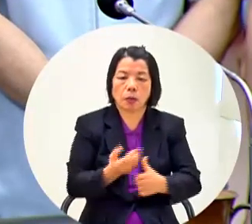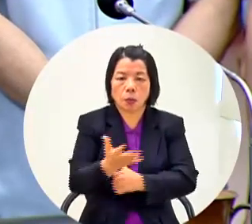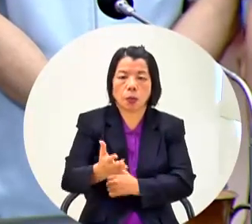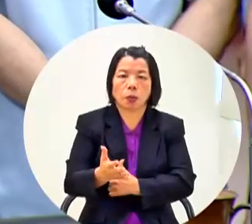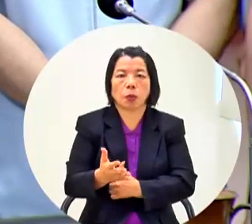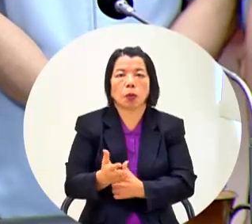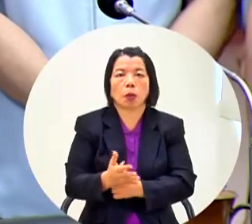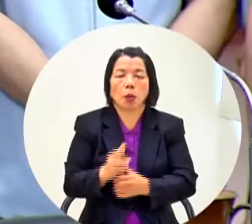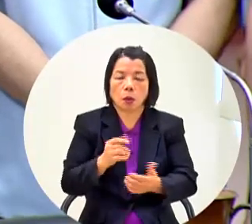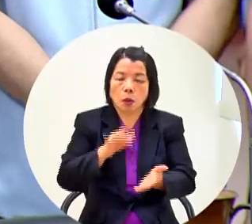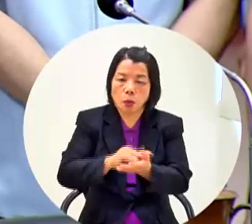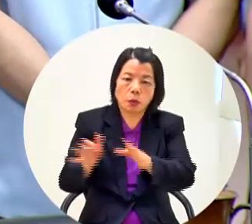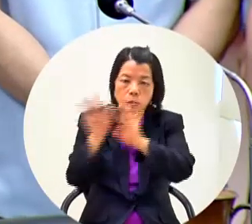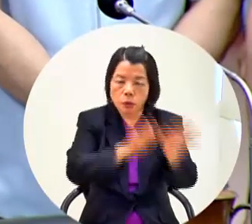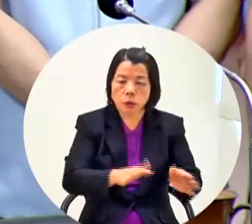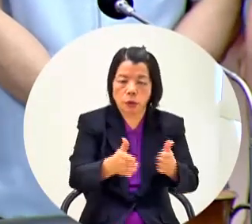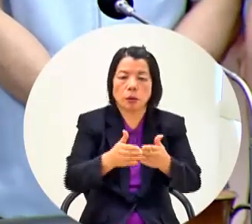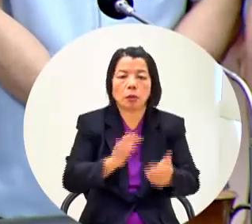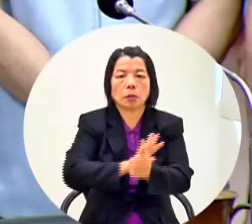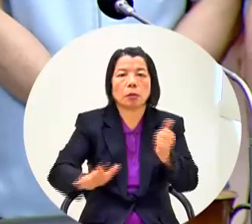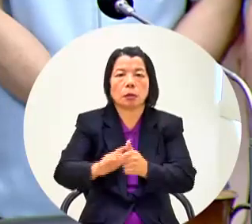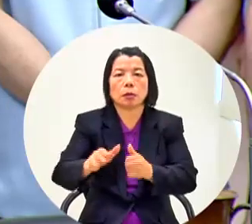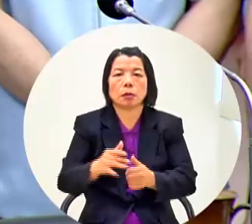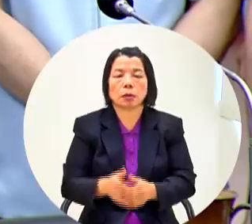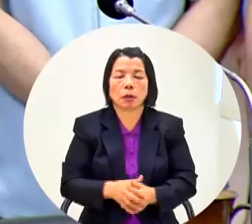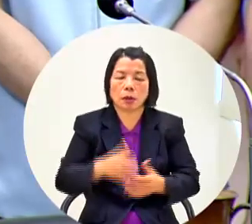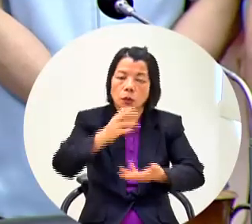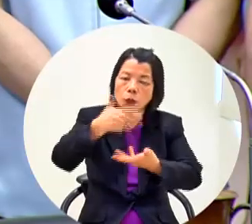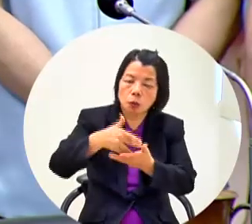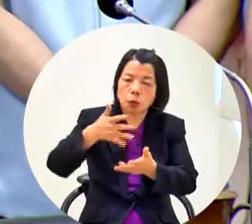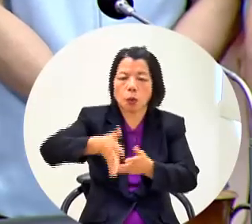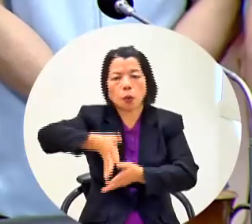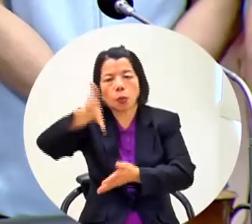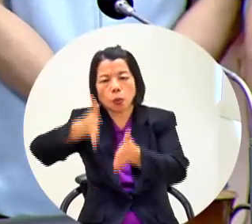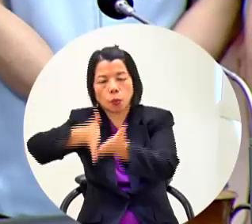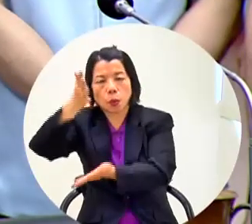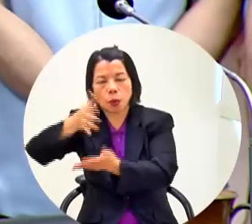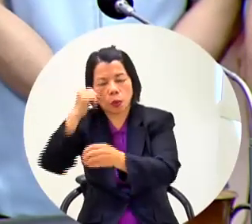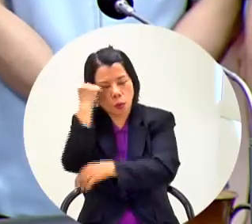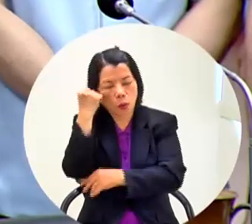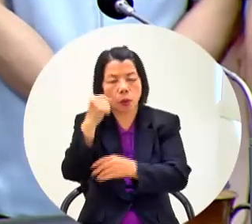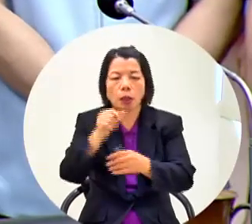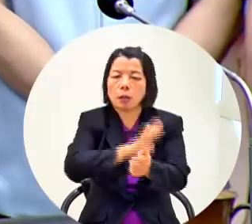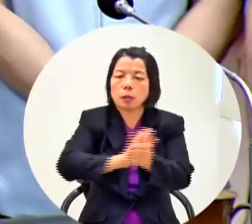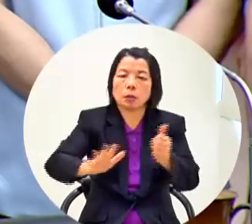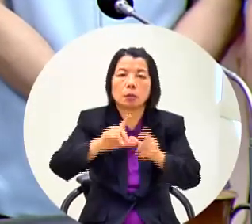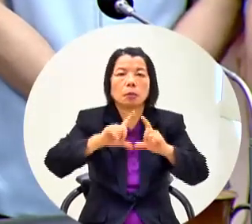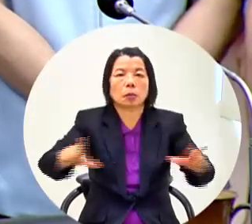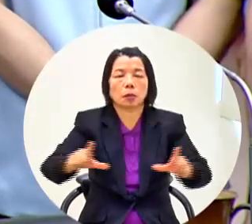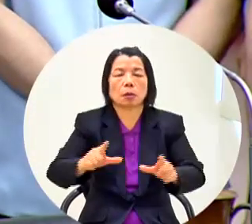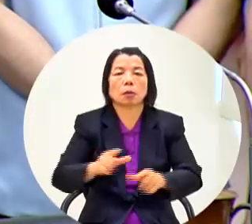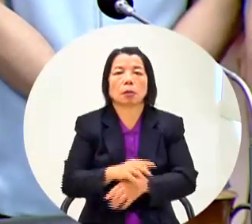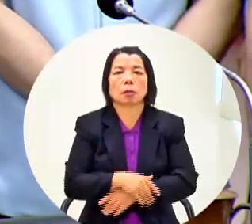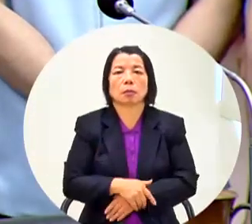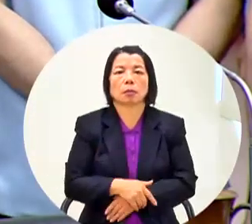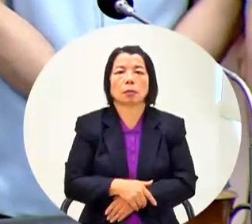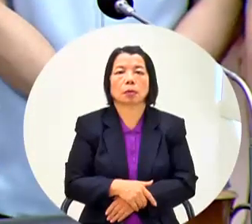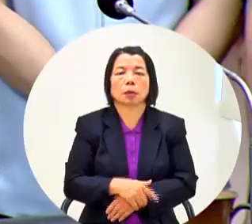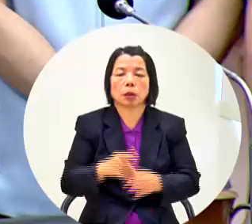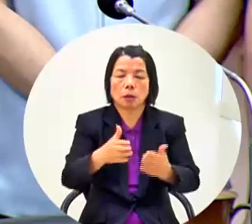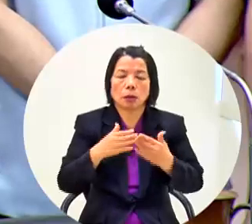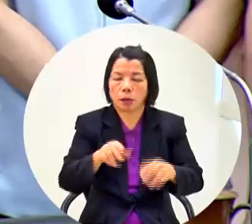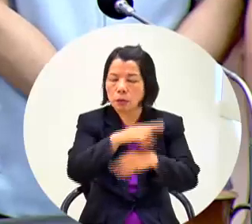高雄市的观光旅游，不少的饭店餐厅因此呢都已经受到了相当大的冲击啊，而且歇